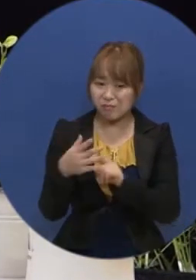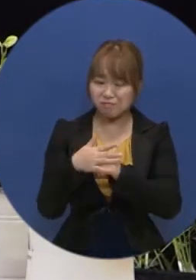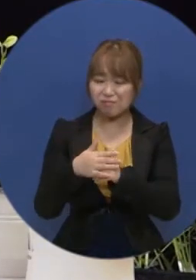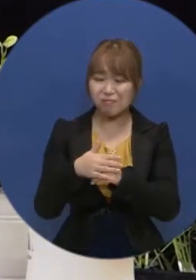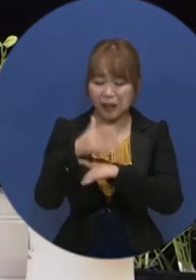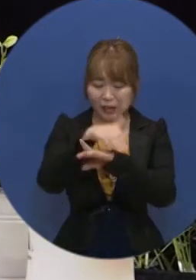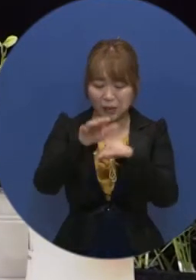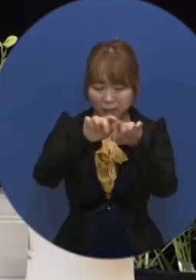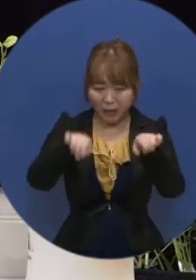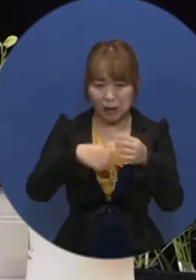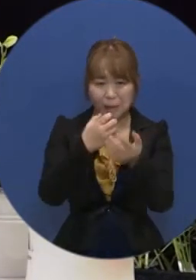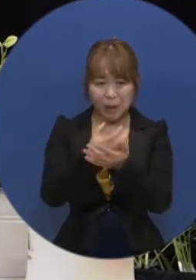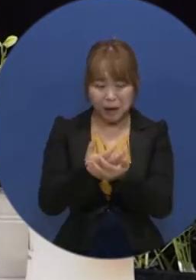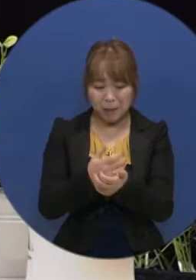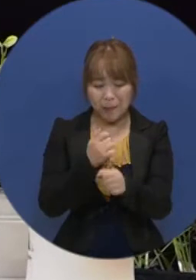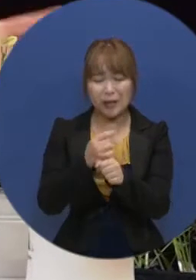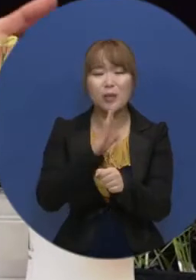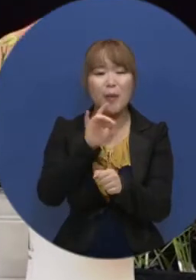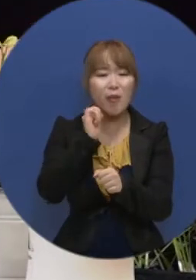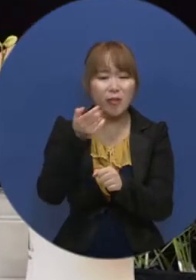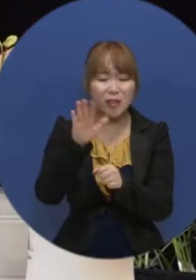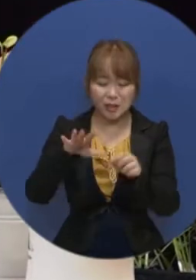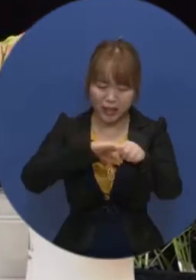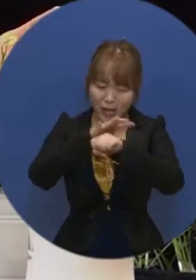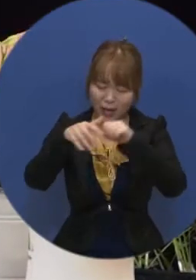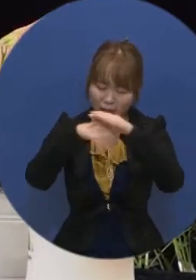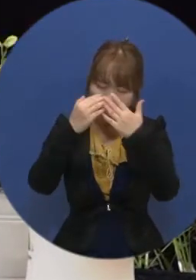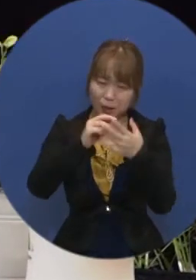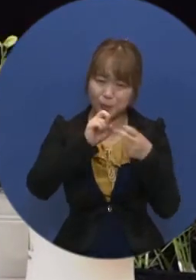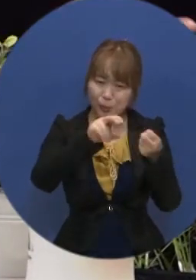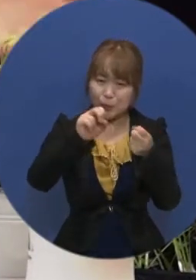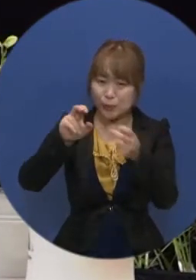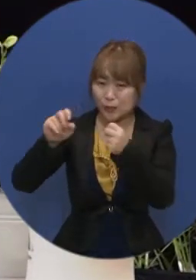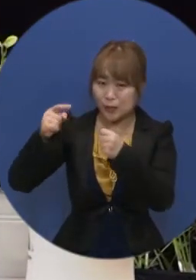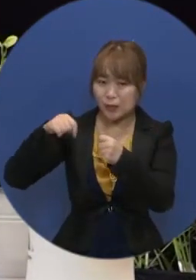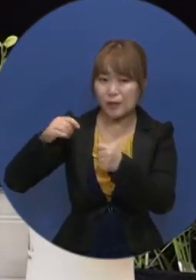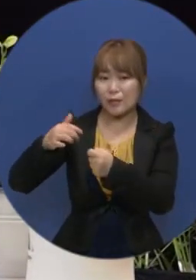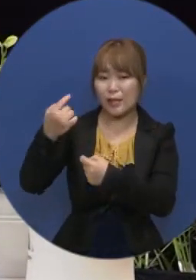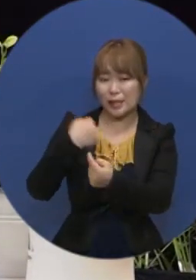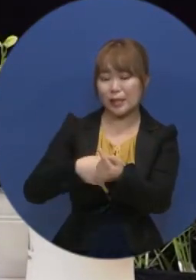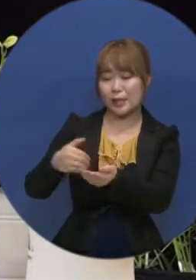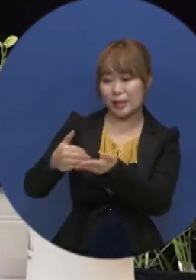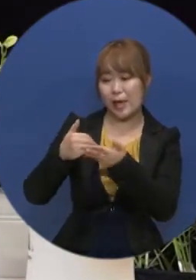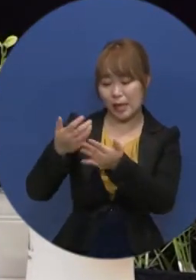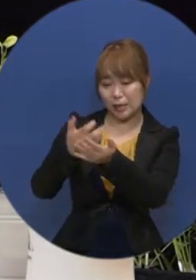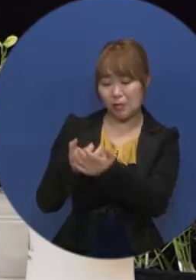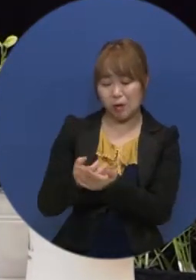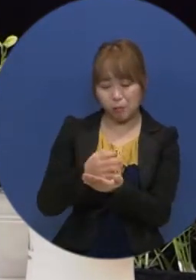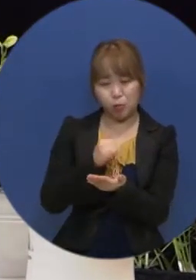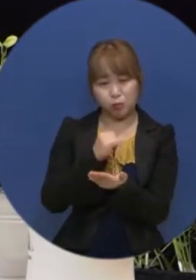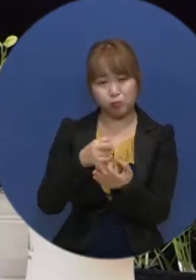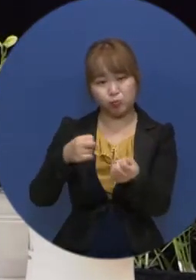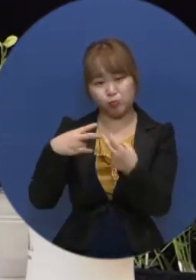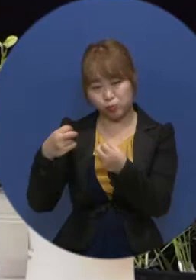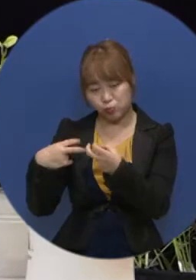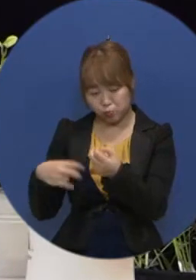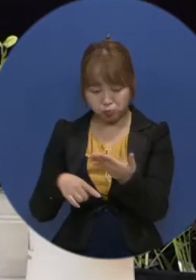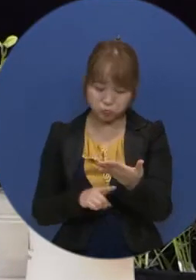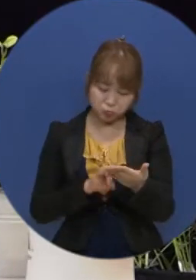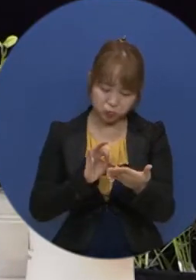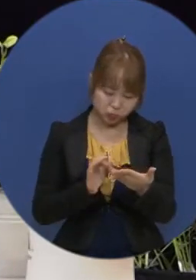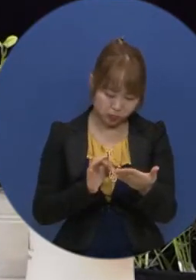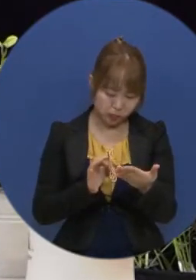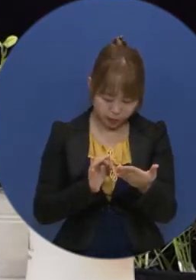사실은. 그걸 전 세계에다 다 보냈는데 네네. 거기서 제안서들이 왔어요. 네네. 제안서로